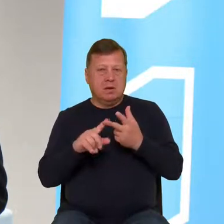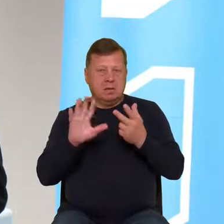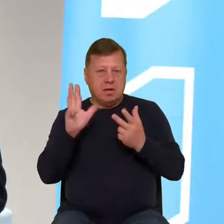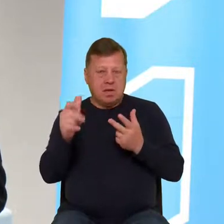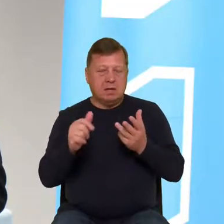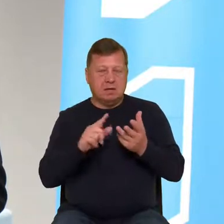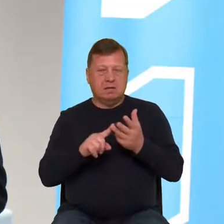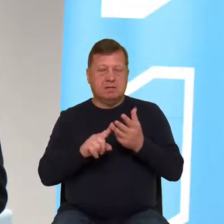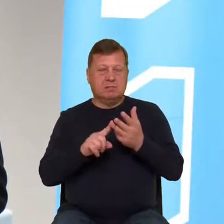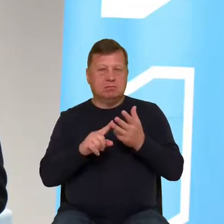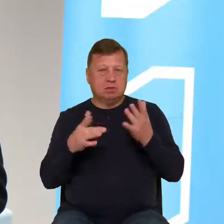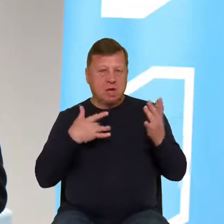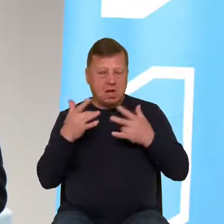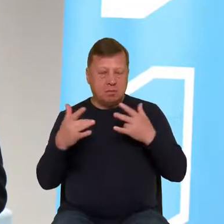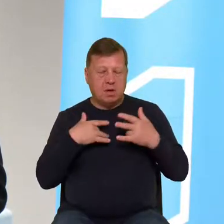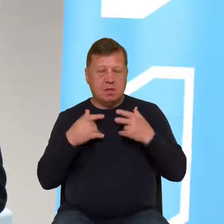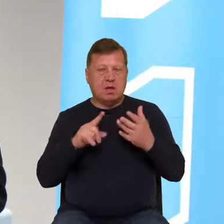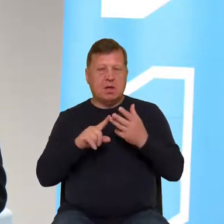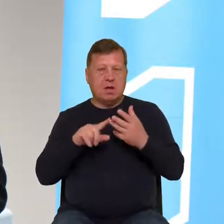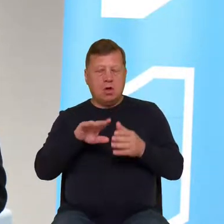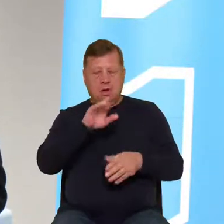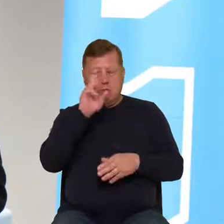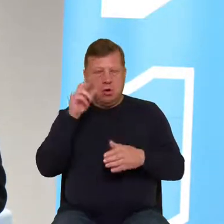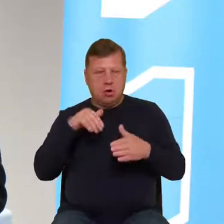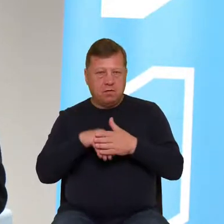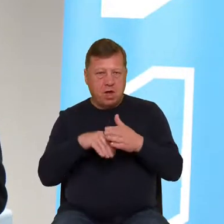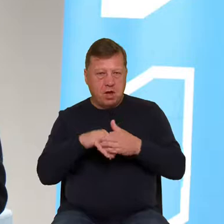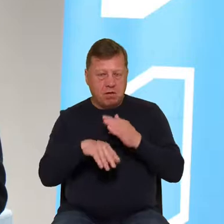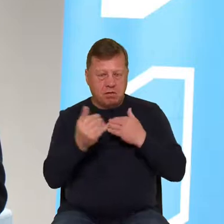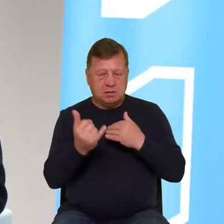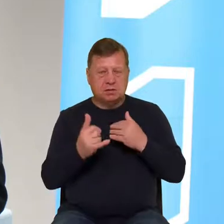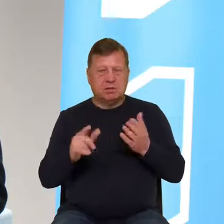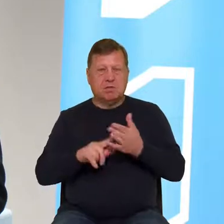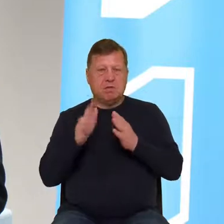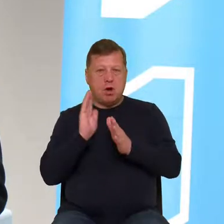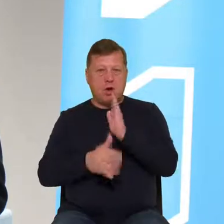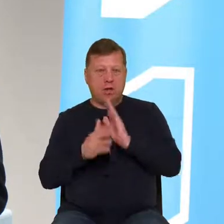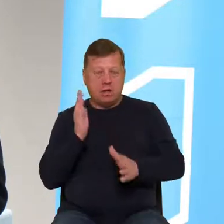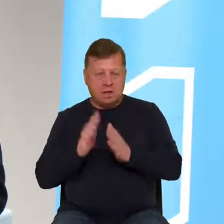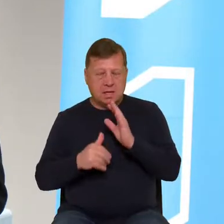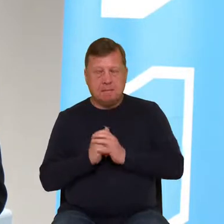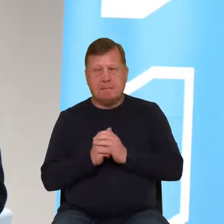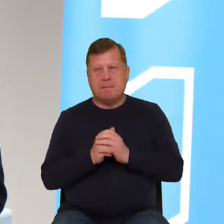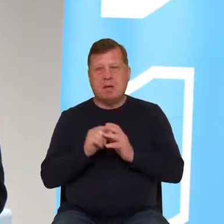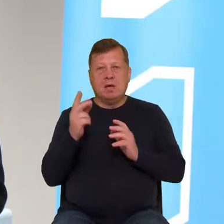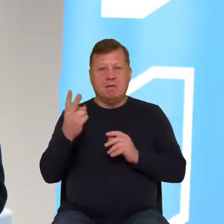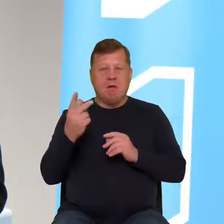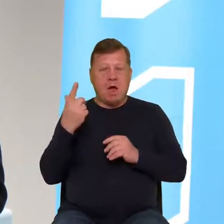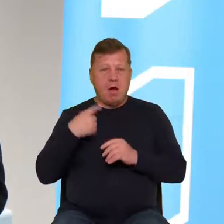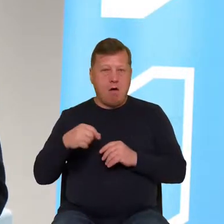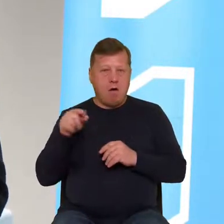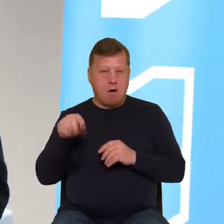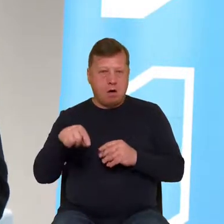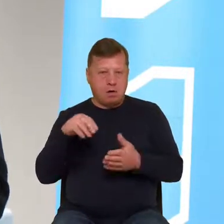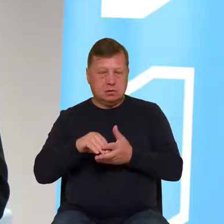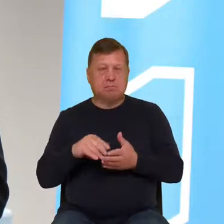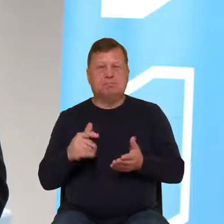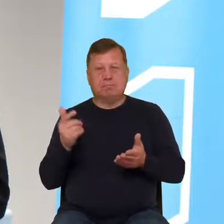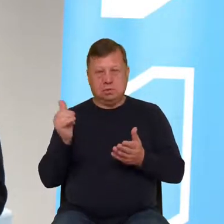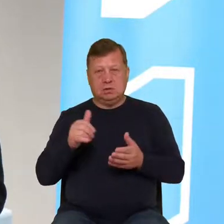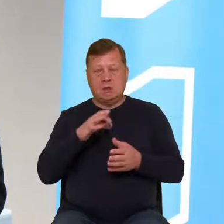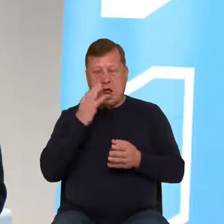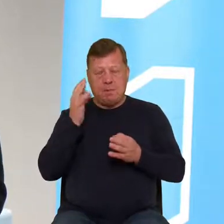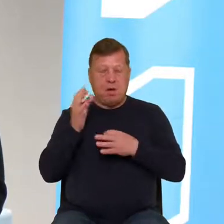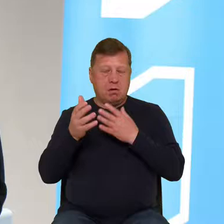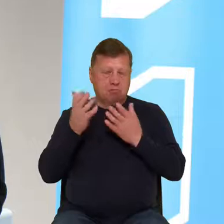o rodzicielstwie, o wojnie, ale przede wszystkim o historii dwóch ludzi, o których na pewno dzisiaj poznamy